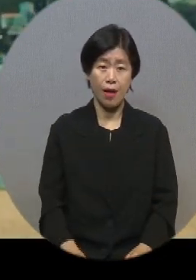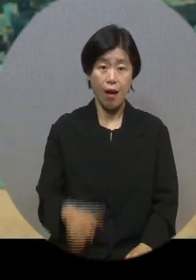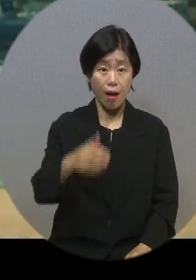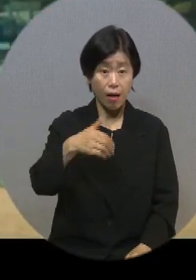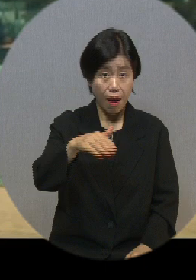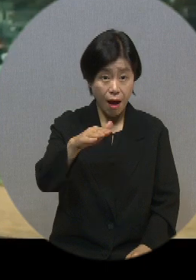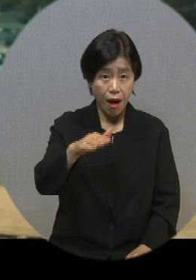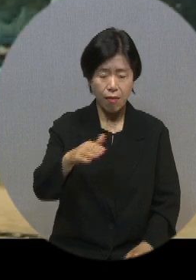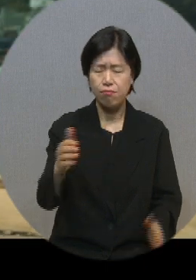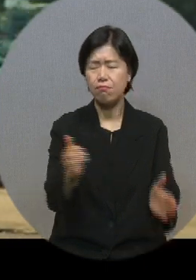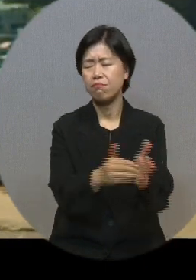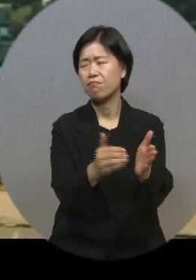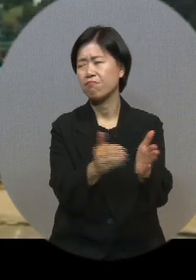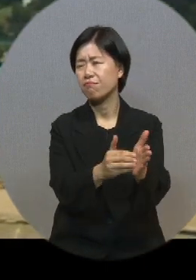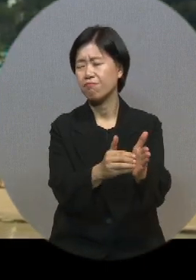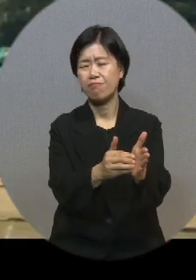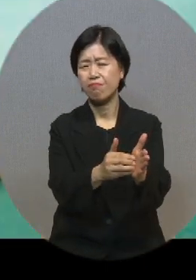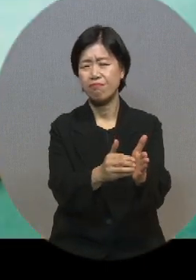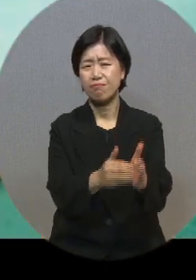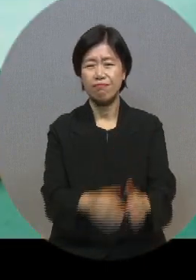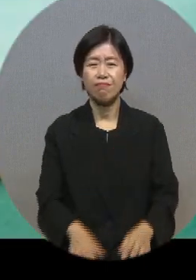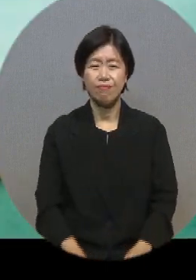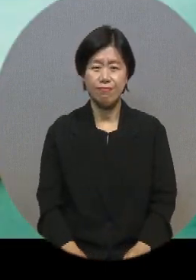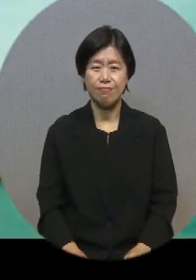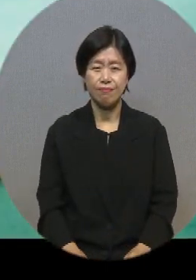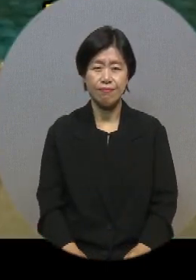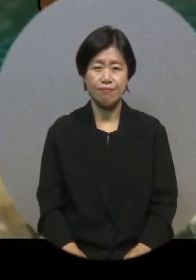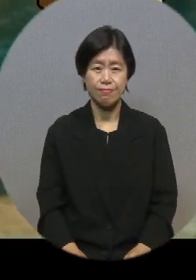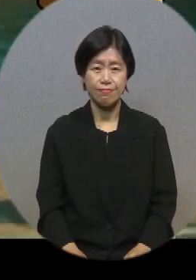가버리면 그만인 거야